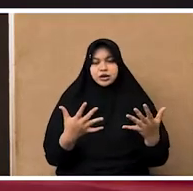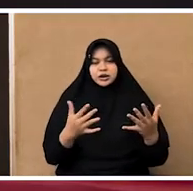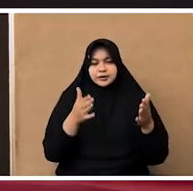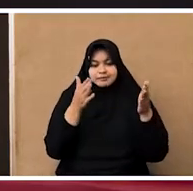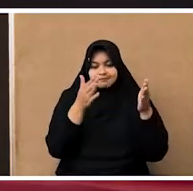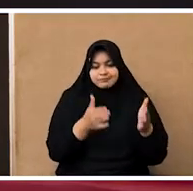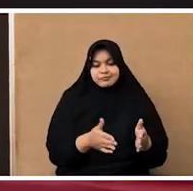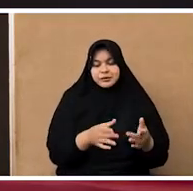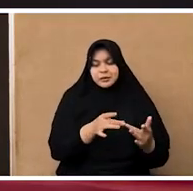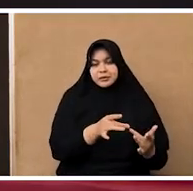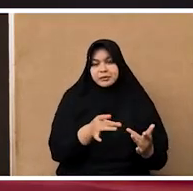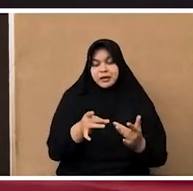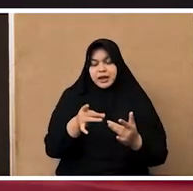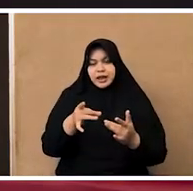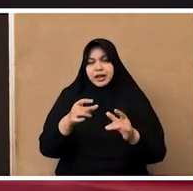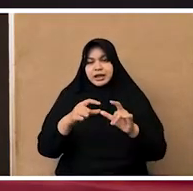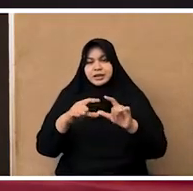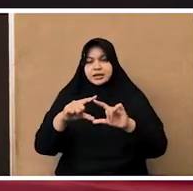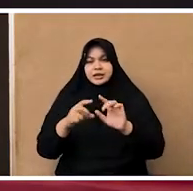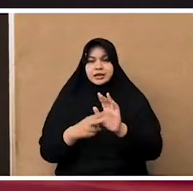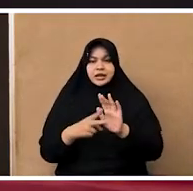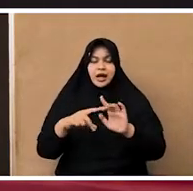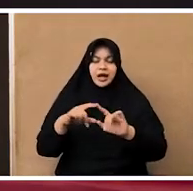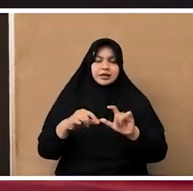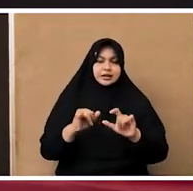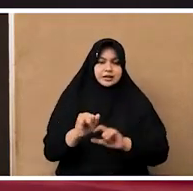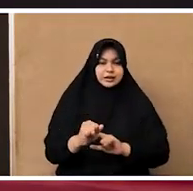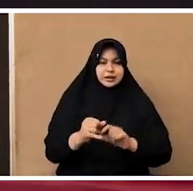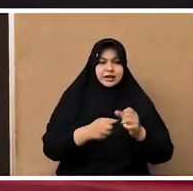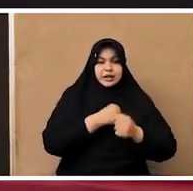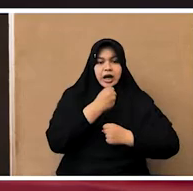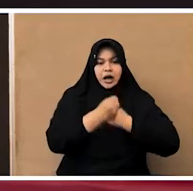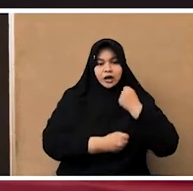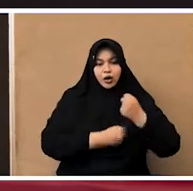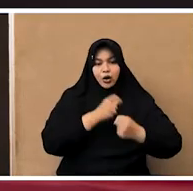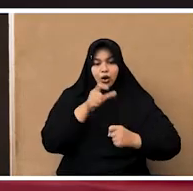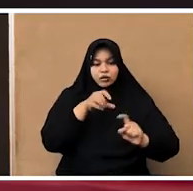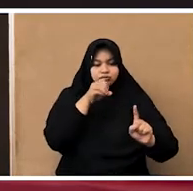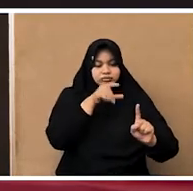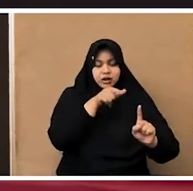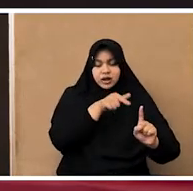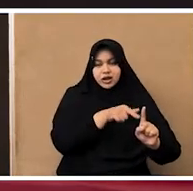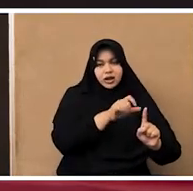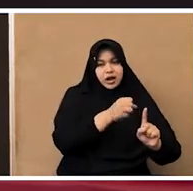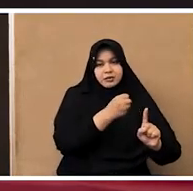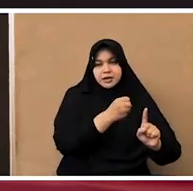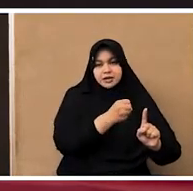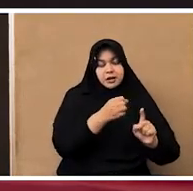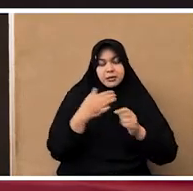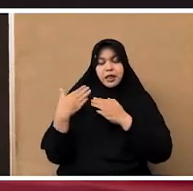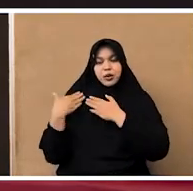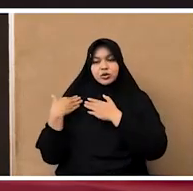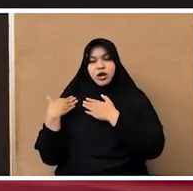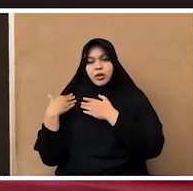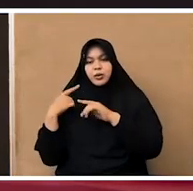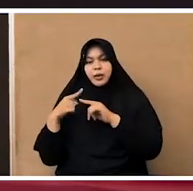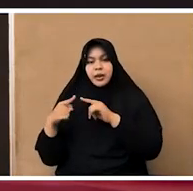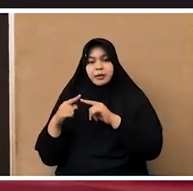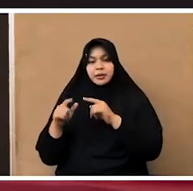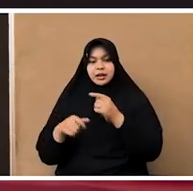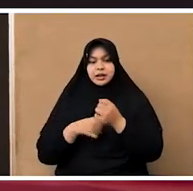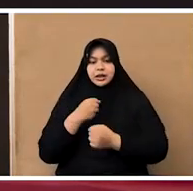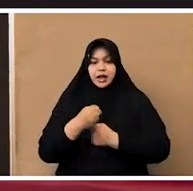tindakan jadi sanksi tindakan itu bisa saja orang itu dikatakan tidak mampu bertanggung jawab tapi dijadikan